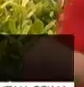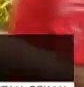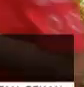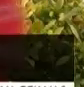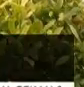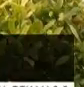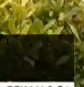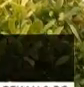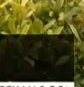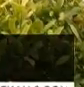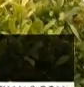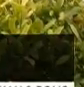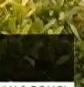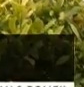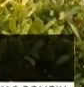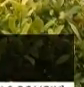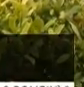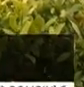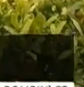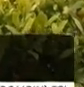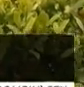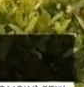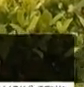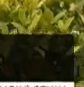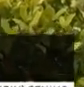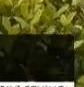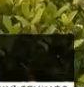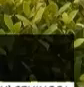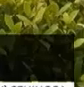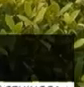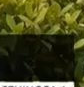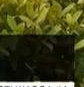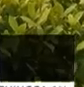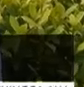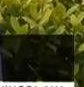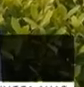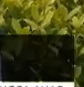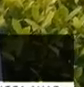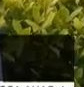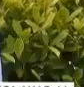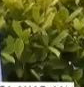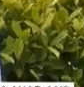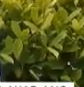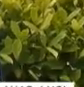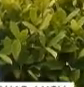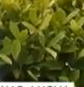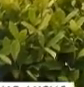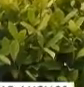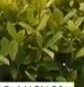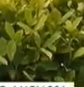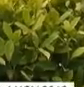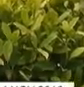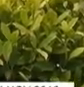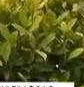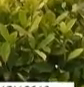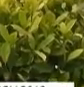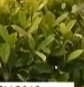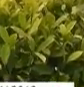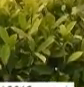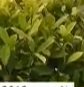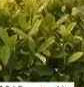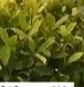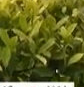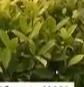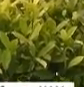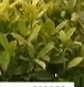peruntukan kepada kesihatan, yang mana peningkatan lah. Jadi baguslah untuk rakyat dan